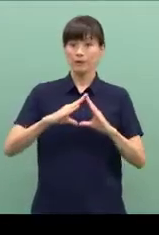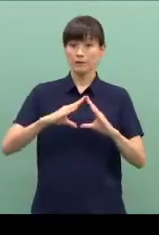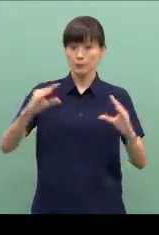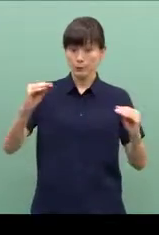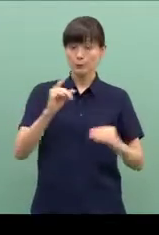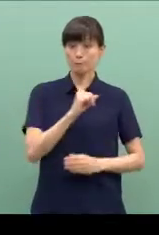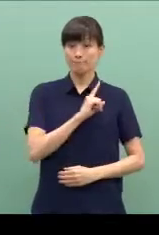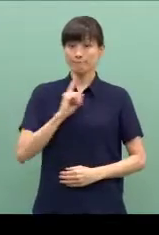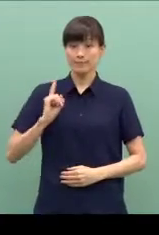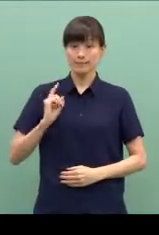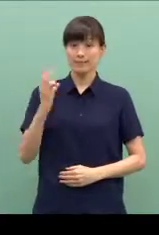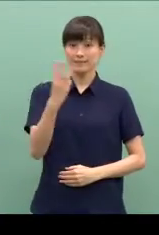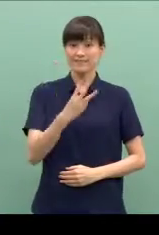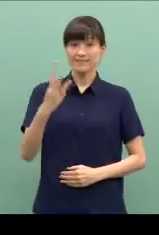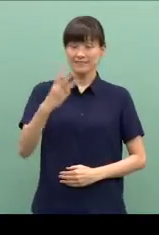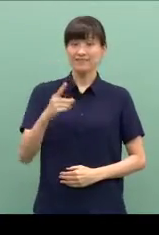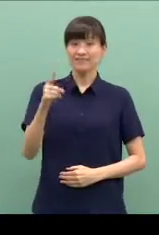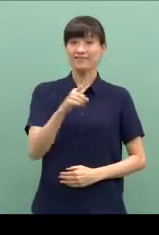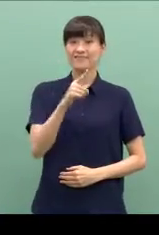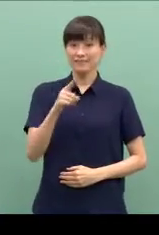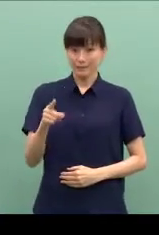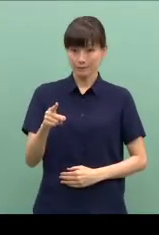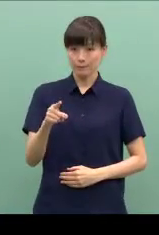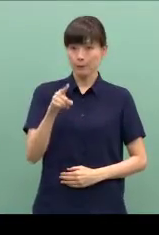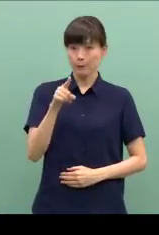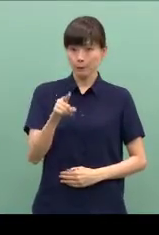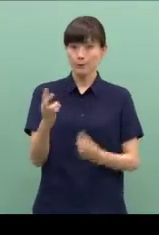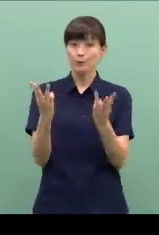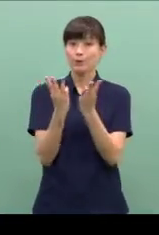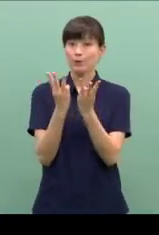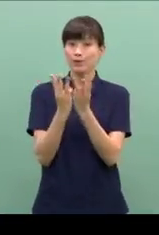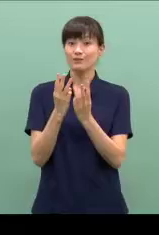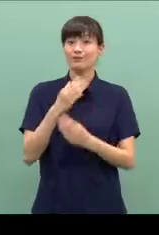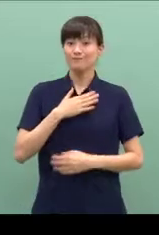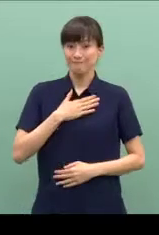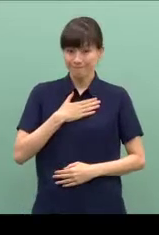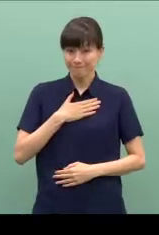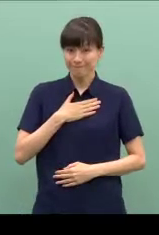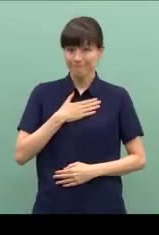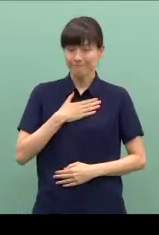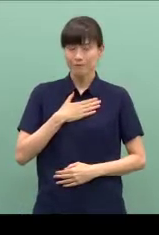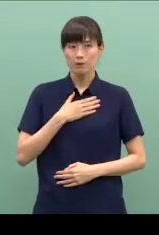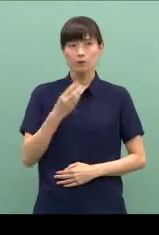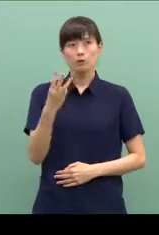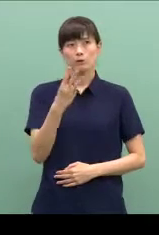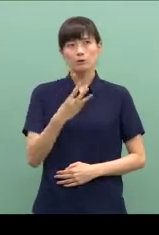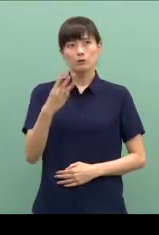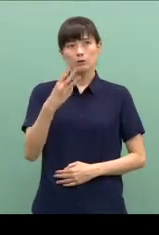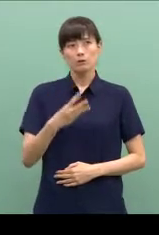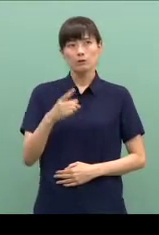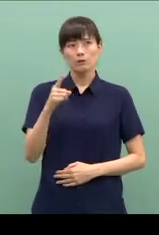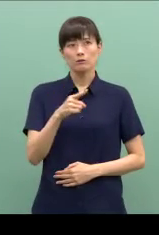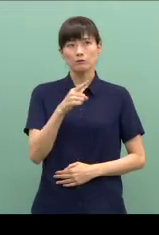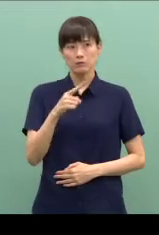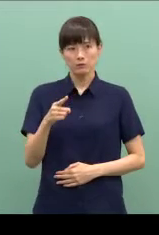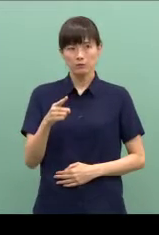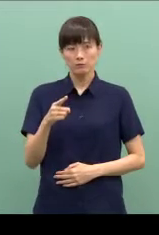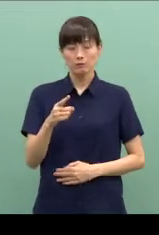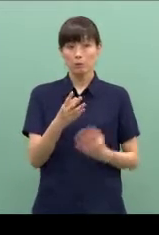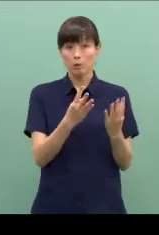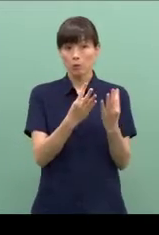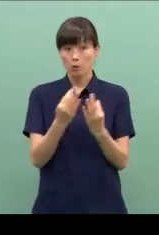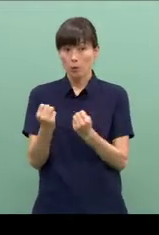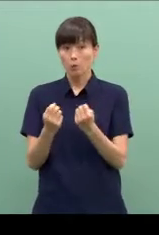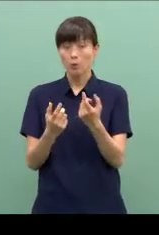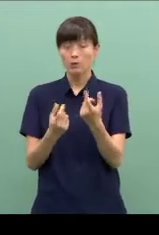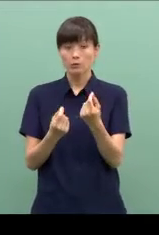全国で1日におよそ3000人。マーク次長、何の数だかわかるかい？ 3000人。大きい